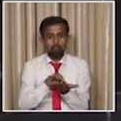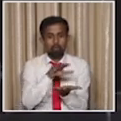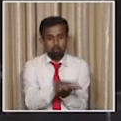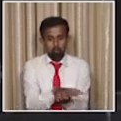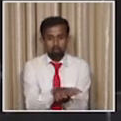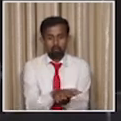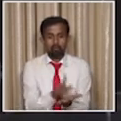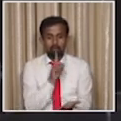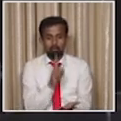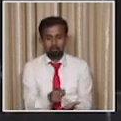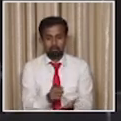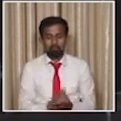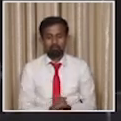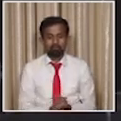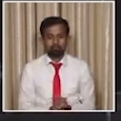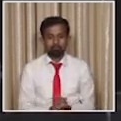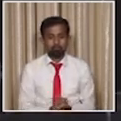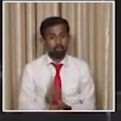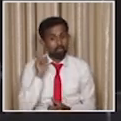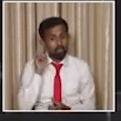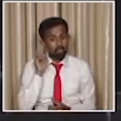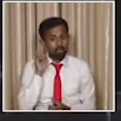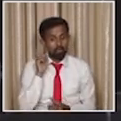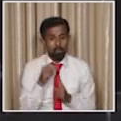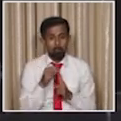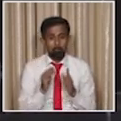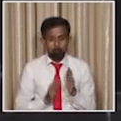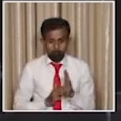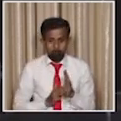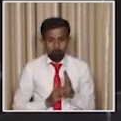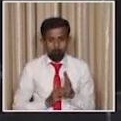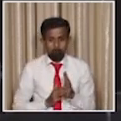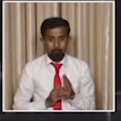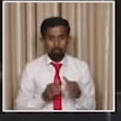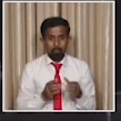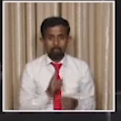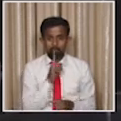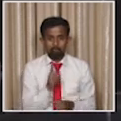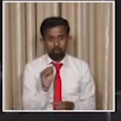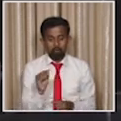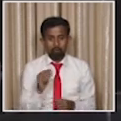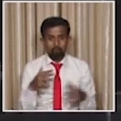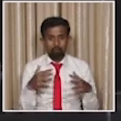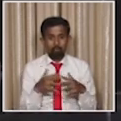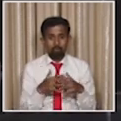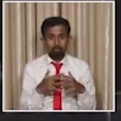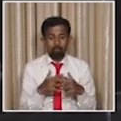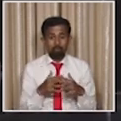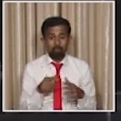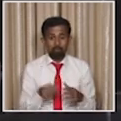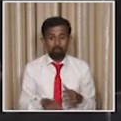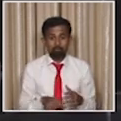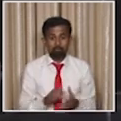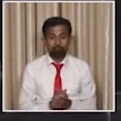එදා IGP හම්බුණා නම් එදා හිටපු ප්‍රයිම් මිනිස්ටර් ඩිරෙක්ෂන් එකක් දුන්නා නම් විජේදාස ඇමතුමා ඊස්ටර් සන්ඩේ